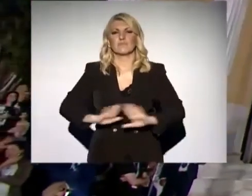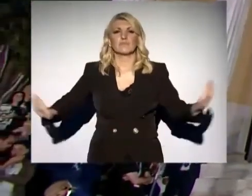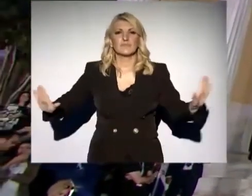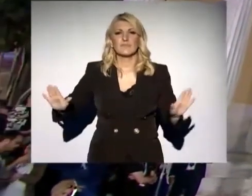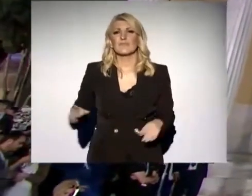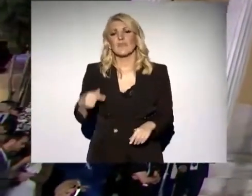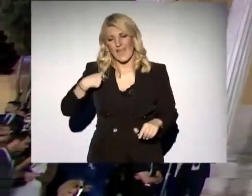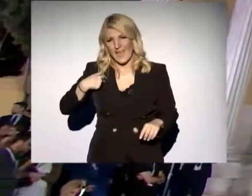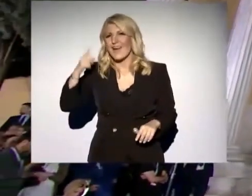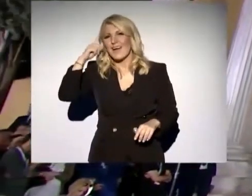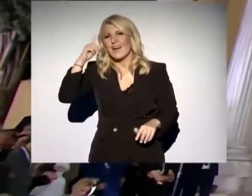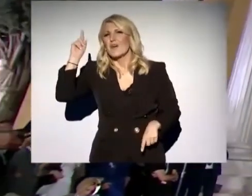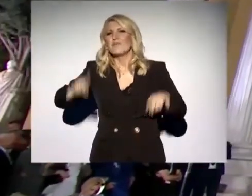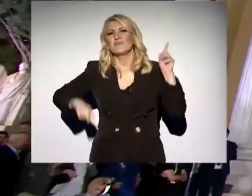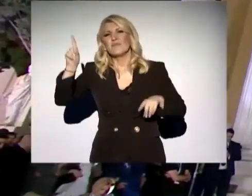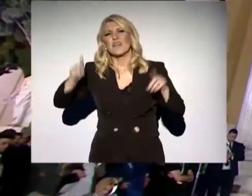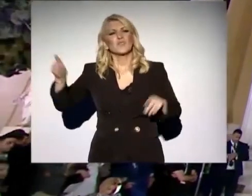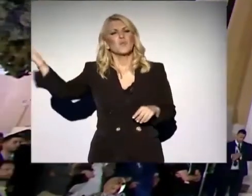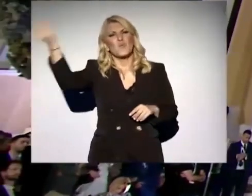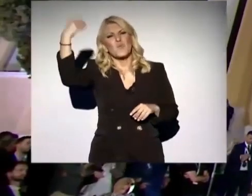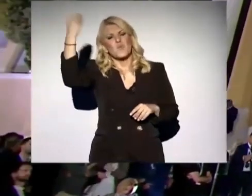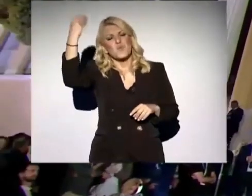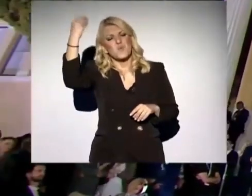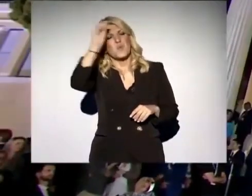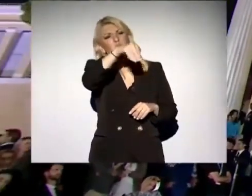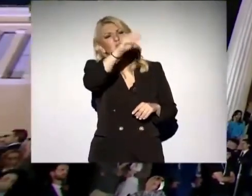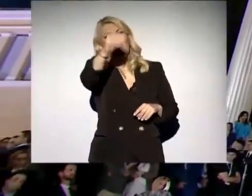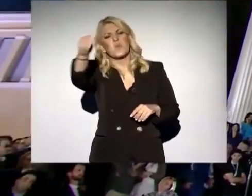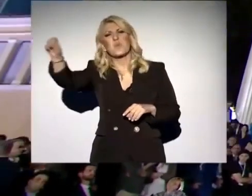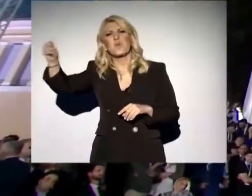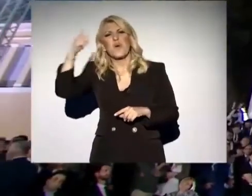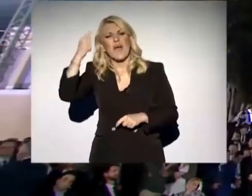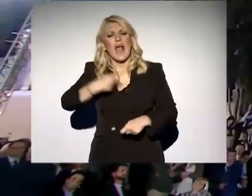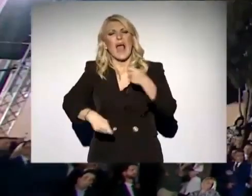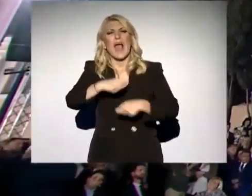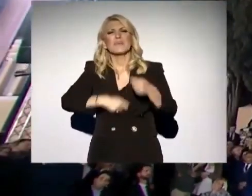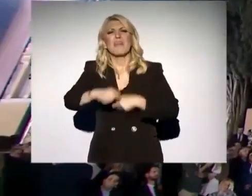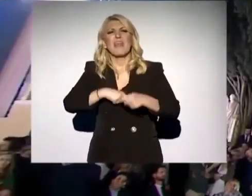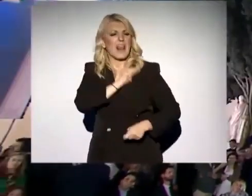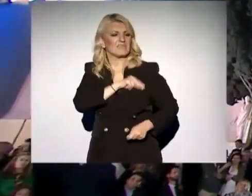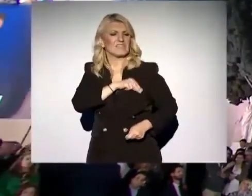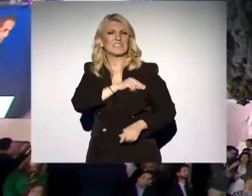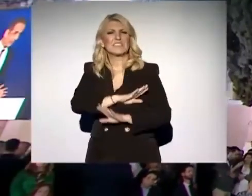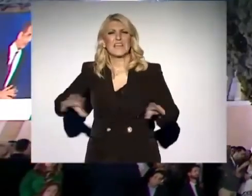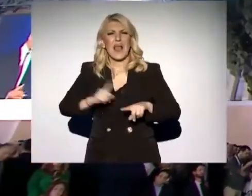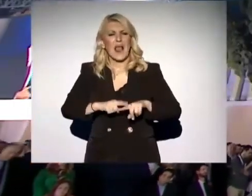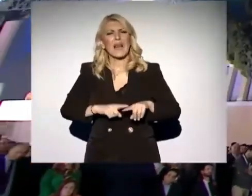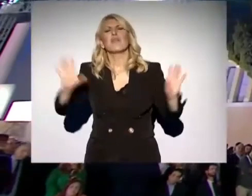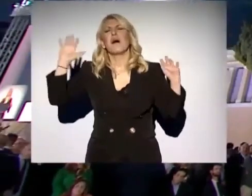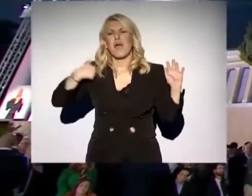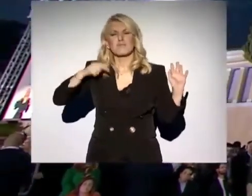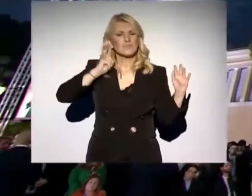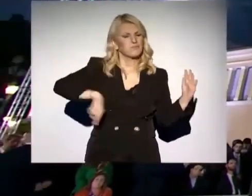εμπορεύονται την αγάπη για την Ελλάδα, που φωνασκούν αντί να δρούν, αγνοώντας βέβαια αυτά για τα οποία